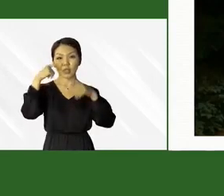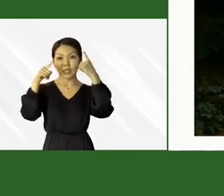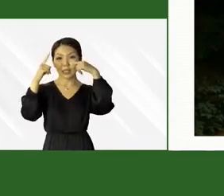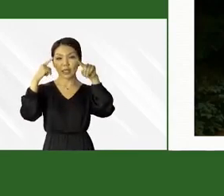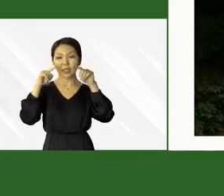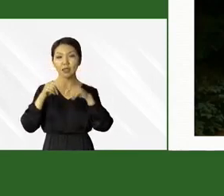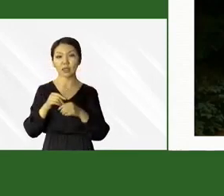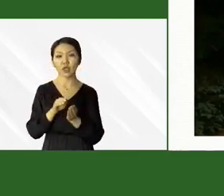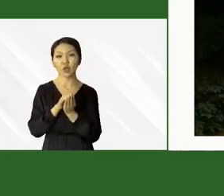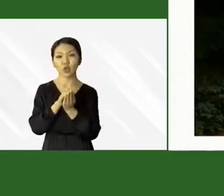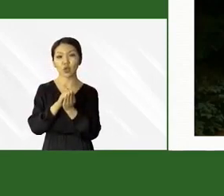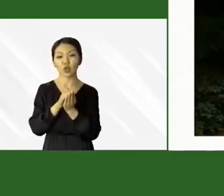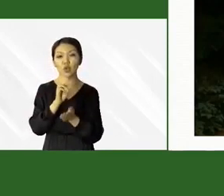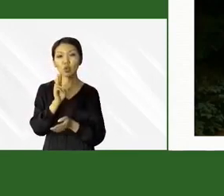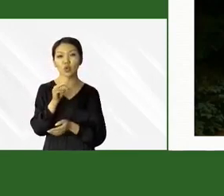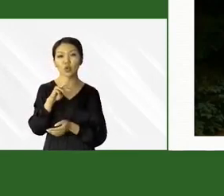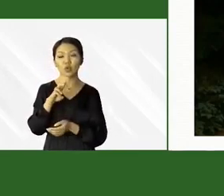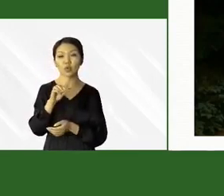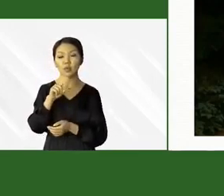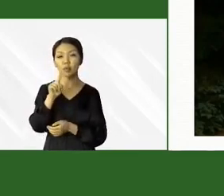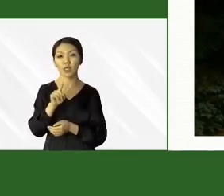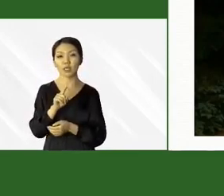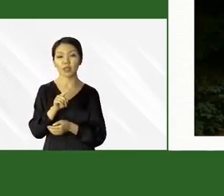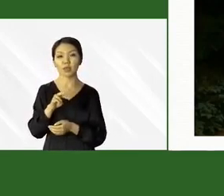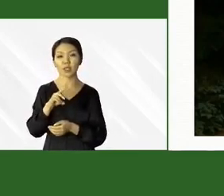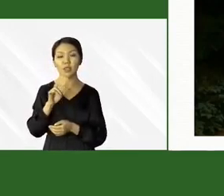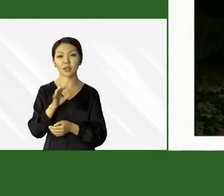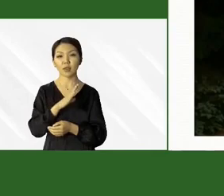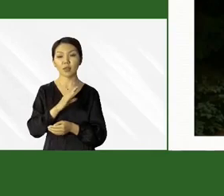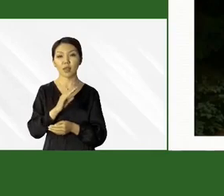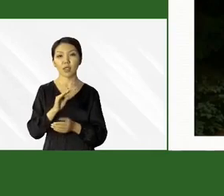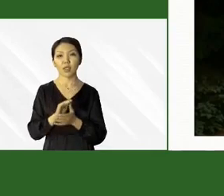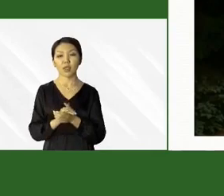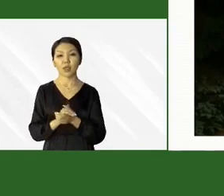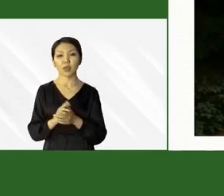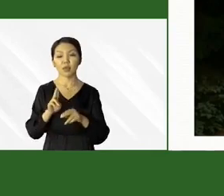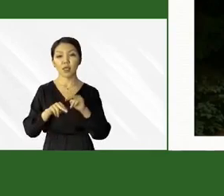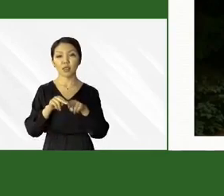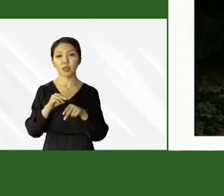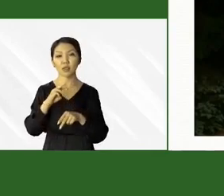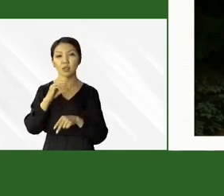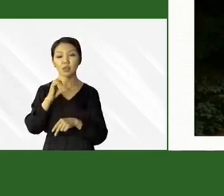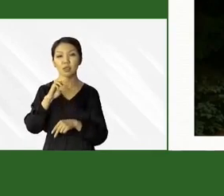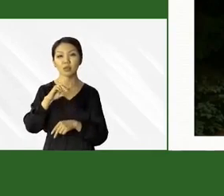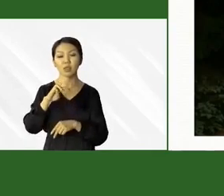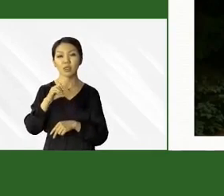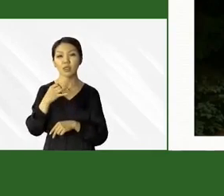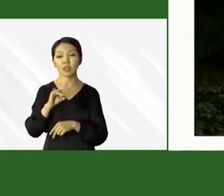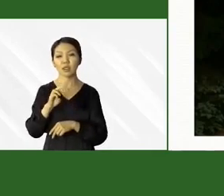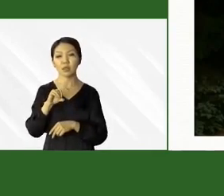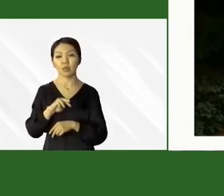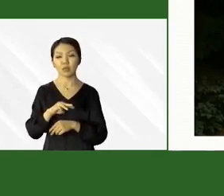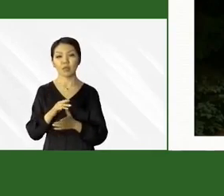легенд, Кумбес построен сыном Манаса Семитеем, который перенес тело убитого отца в